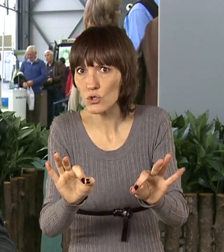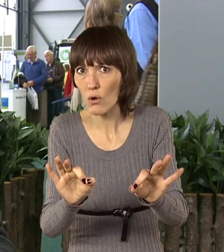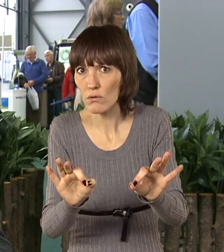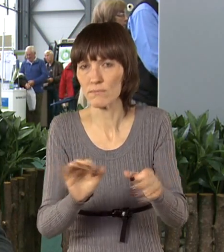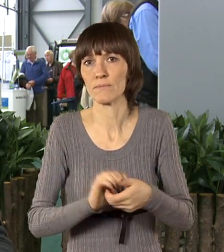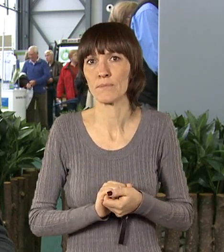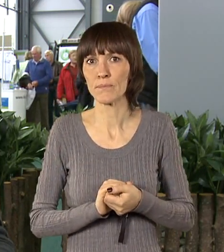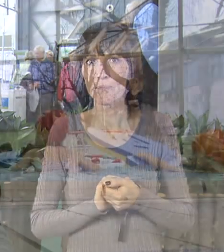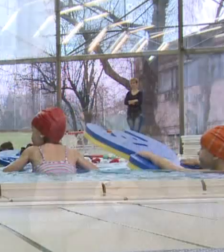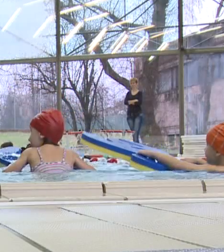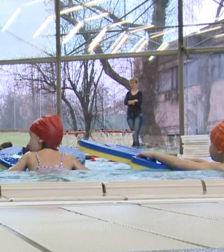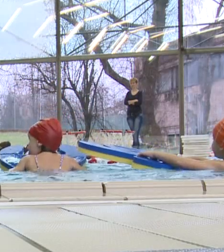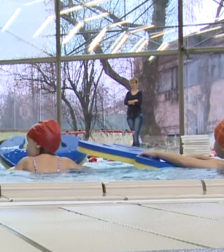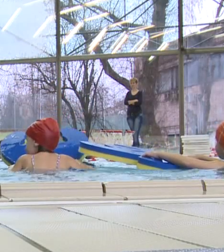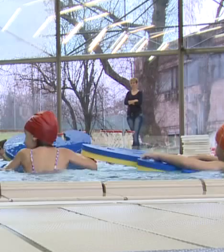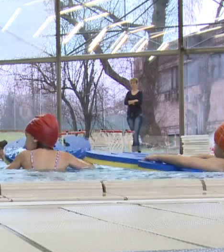v tistih krajih.